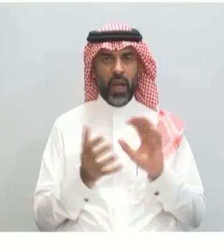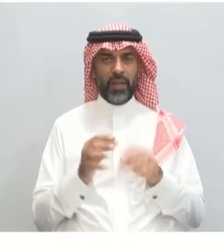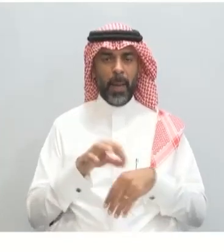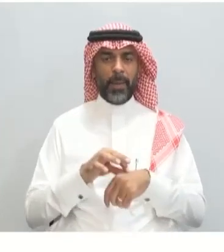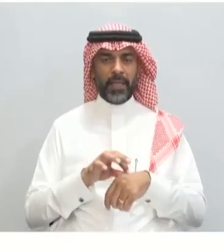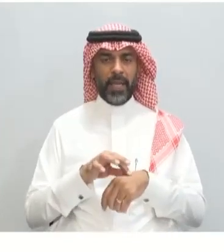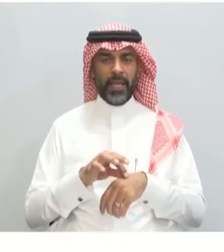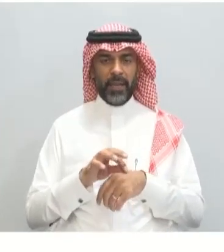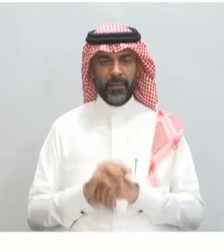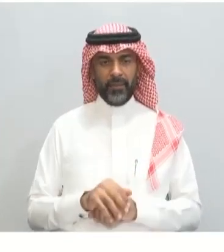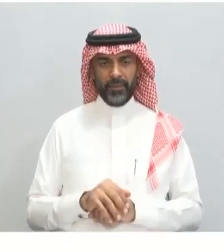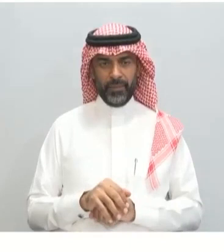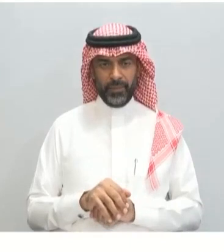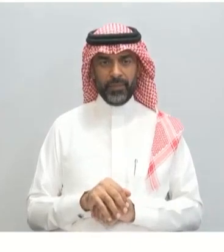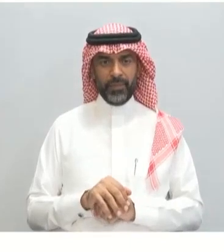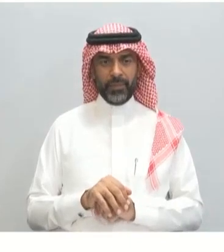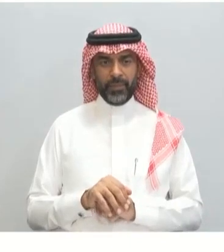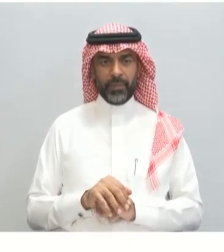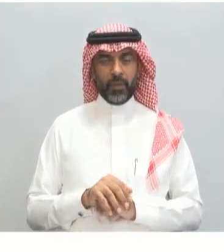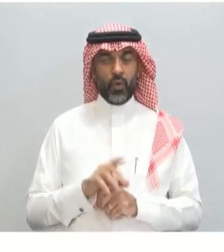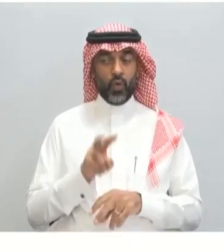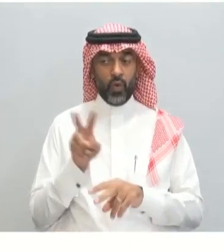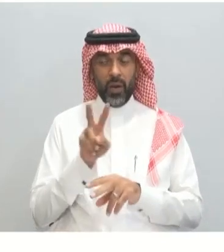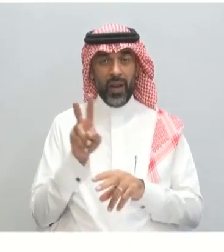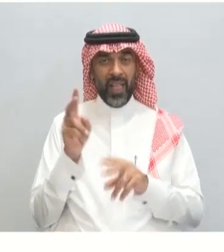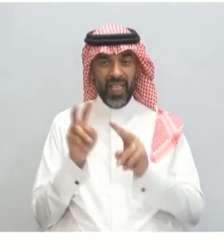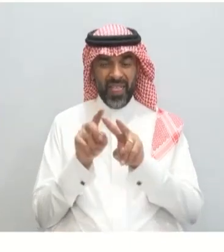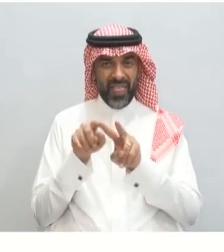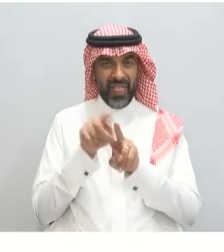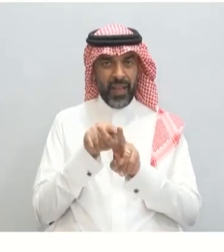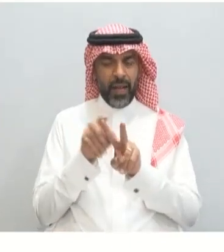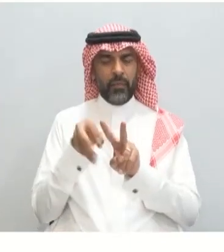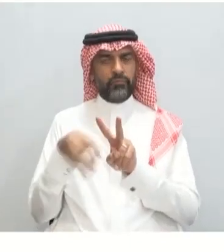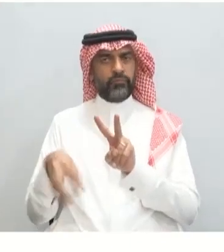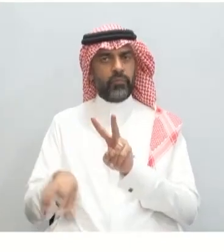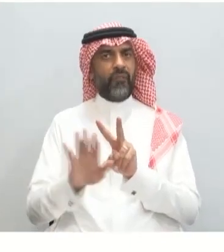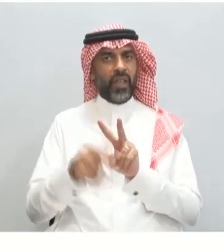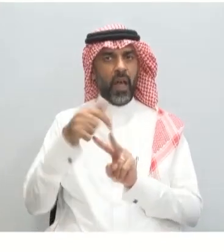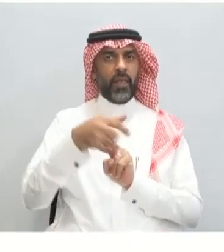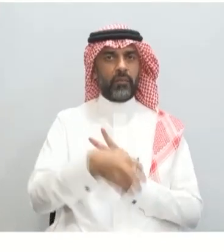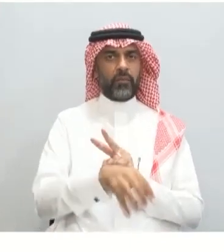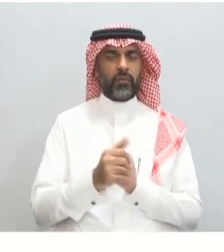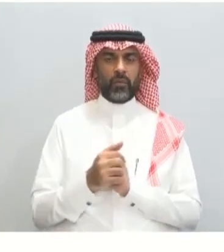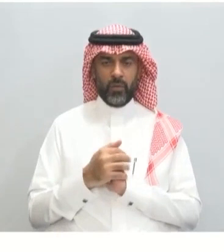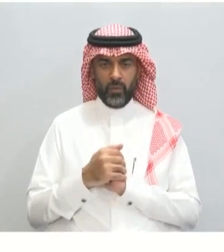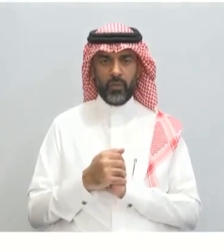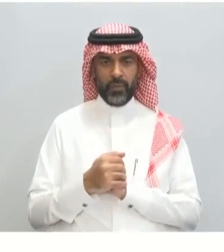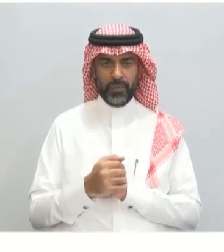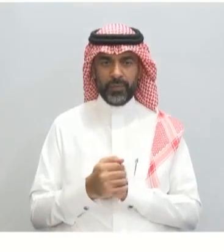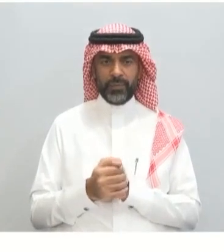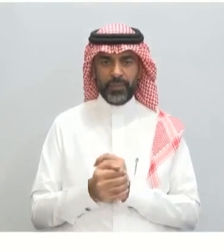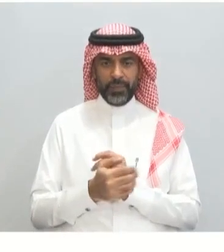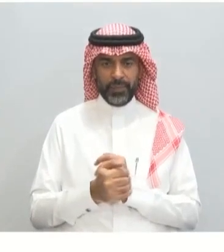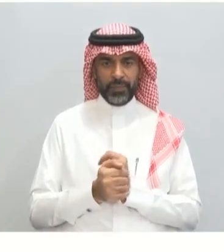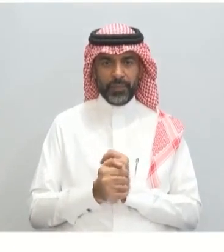ابنائي وبنات الطلاب تتفرع تحت هذا العلم وهذين العلمين ولهما منهجيه في